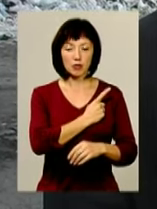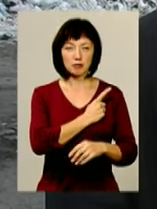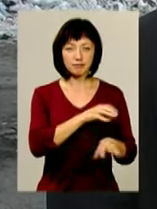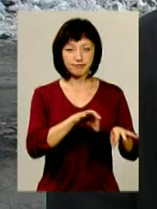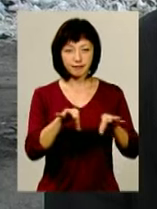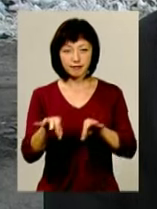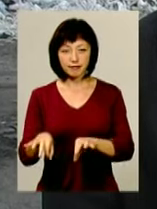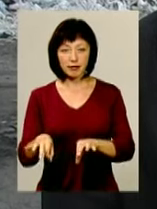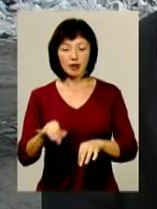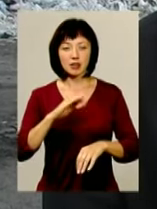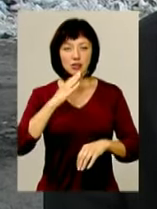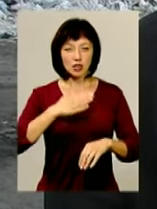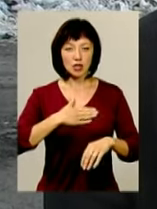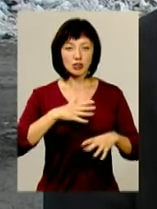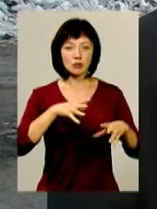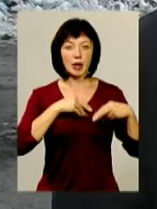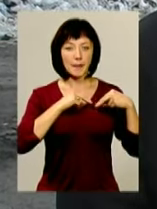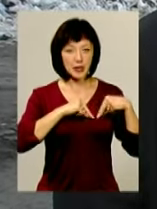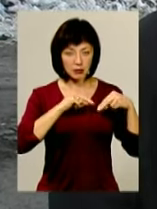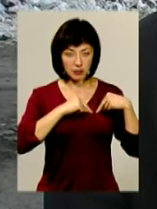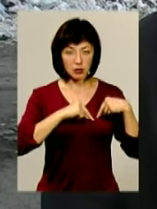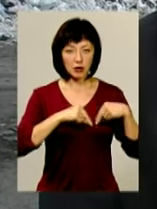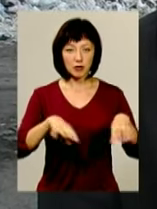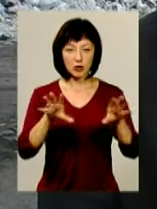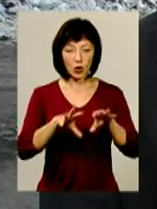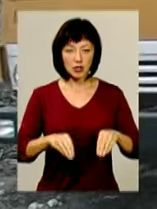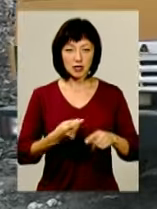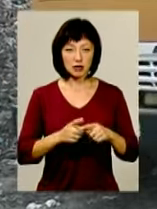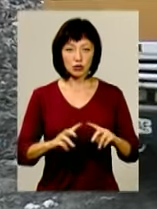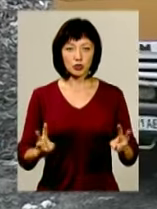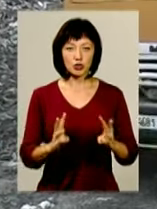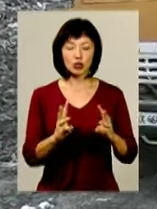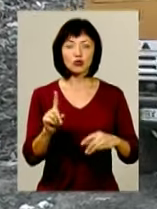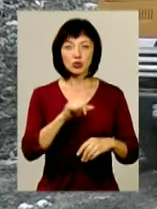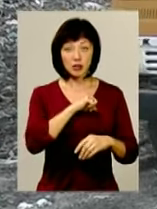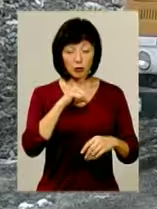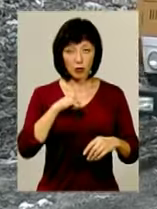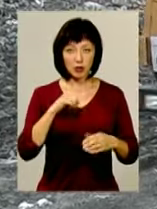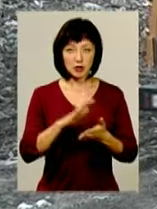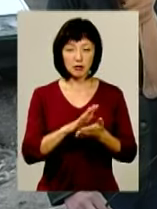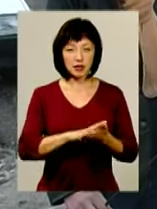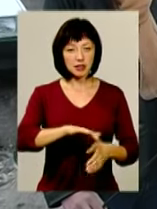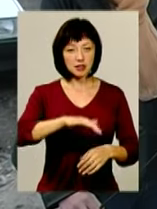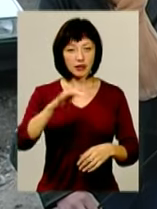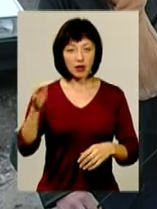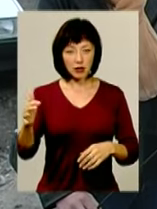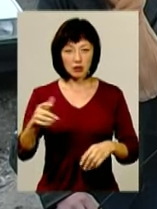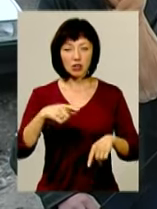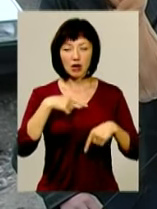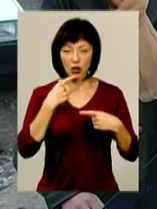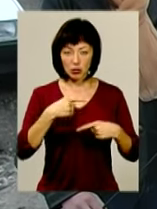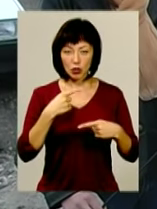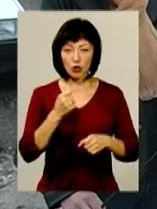охорона, і з нашими працівниками вони вже догасили цю пожежу. Що ж до самого сміттєзвалища, Владислав Кривенчук